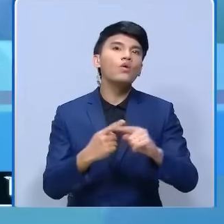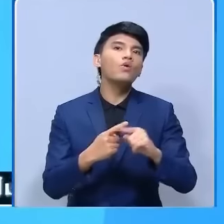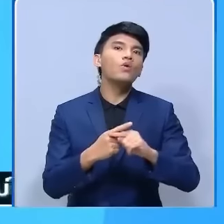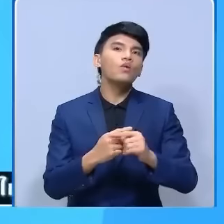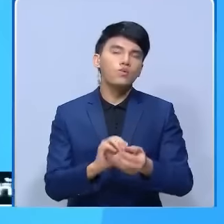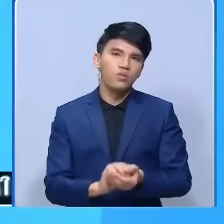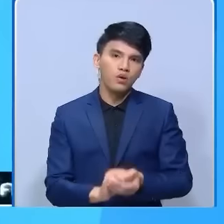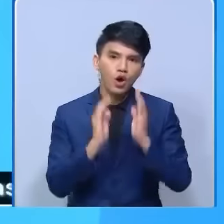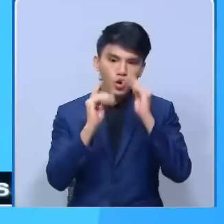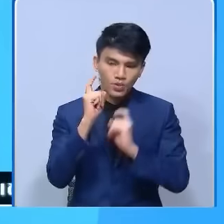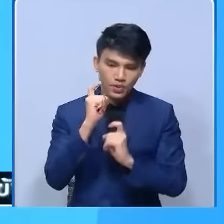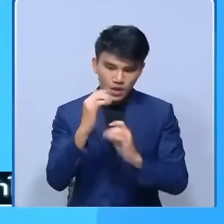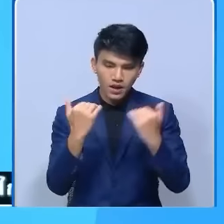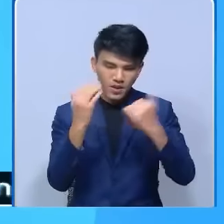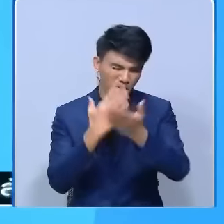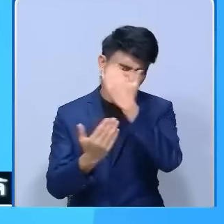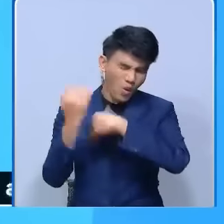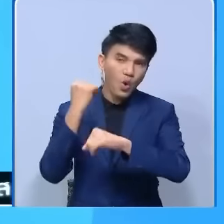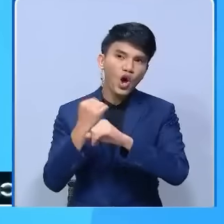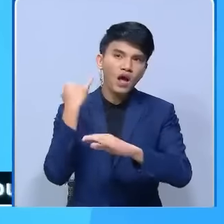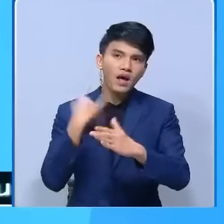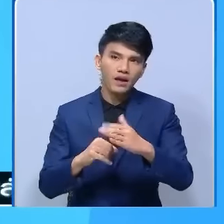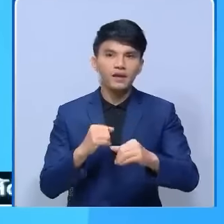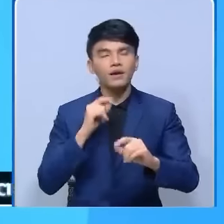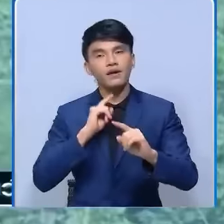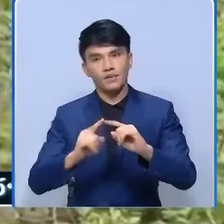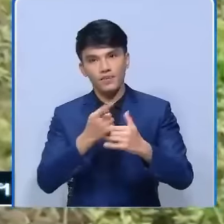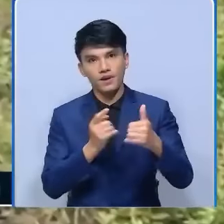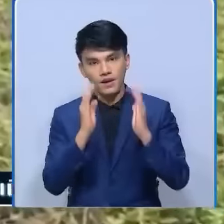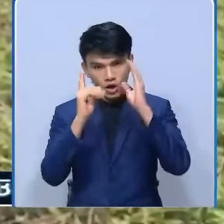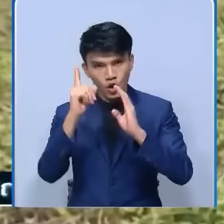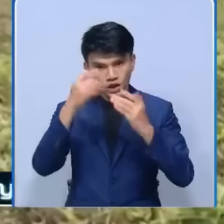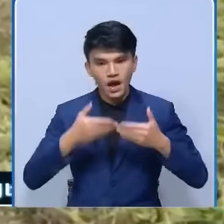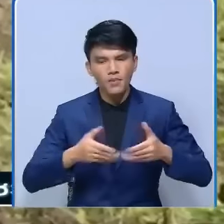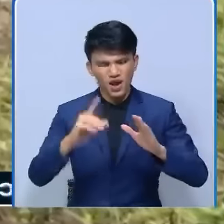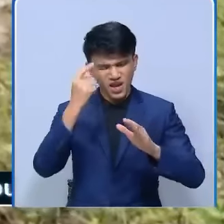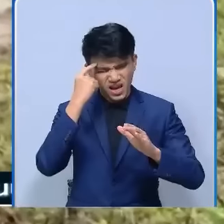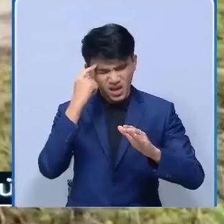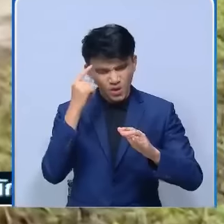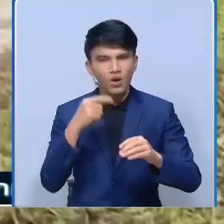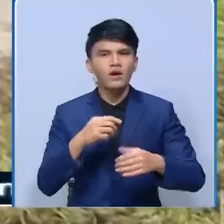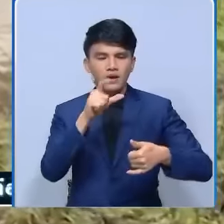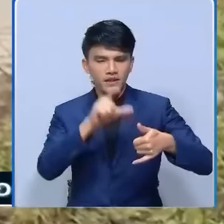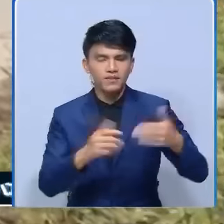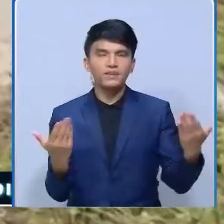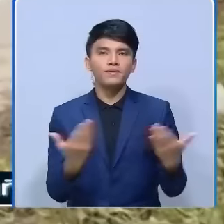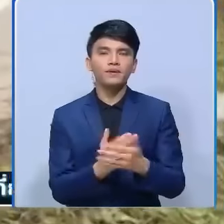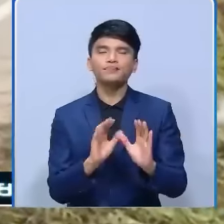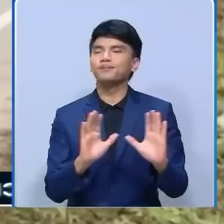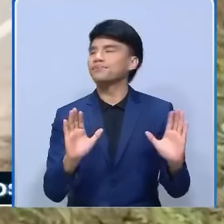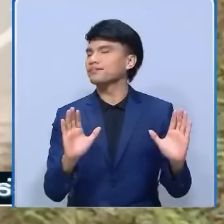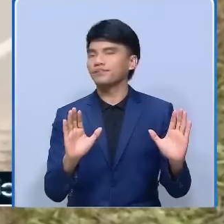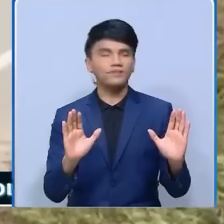ประกาศเป็นบุคคลอันตรายมีประวัติโชคโชนเคยต้องโทษคดีฆ่าคนตายพ้นโทษออกมาคิดว่าจะกลับตัวกลับใจ ไม ่คนเรามัน